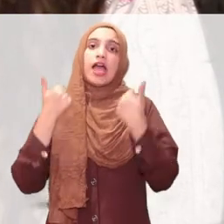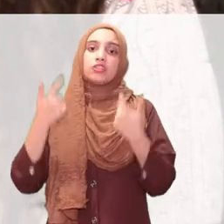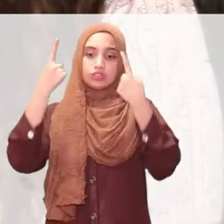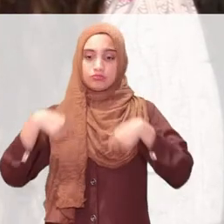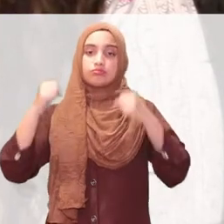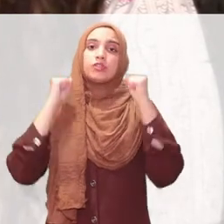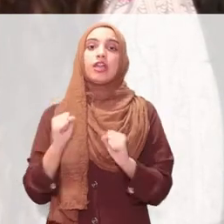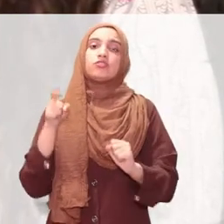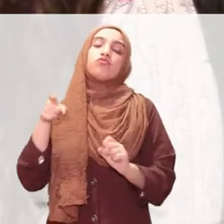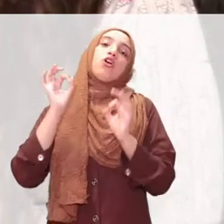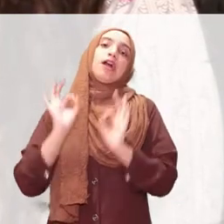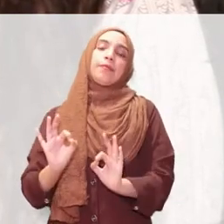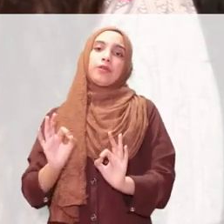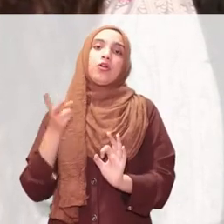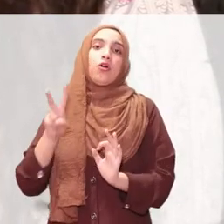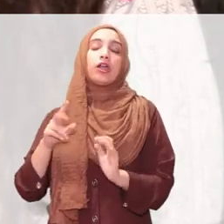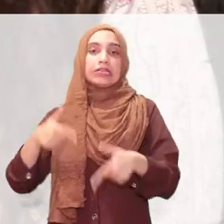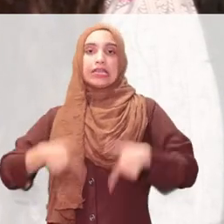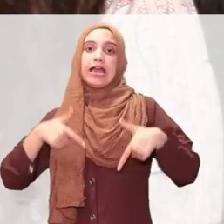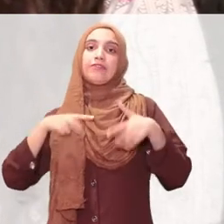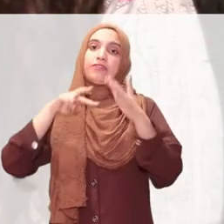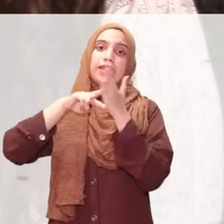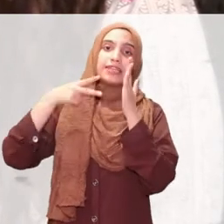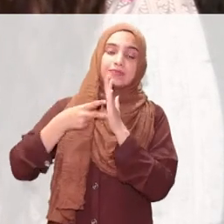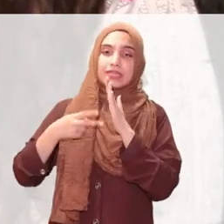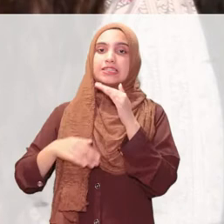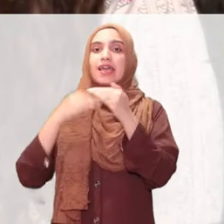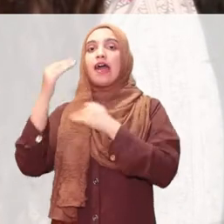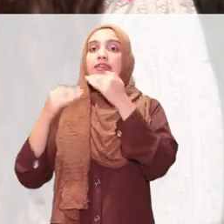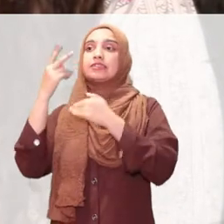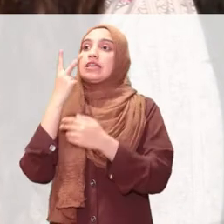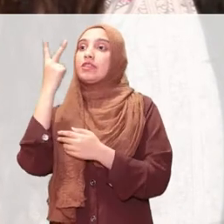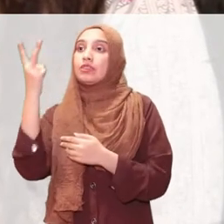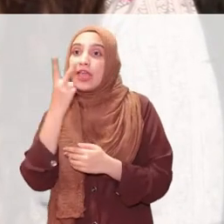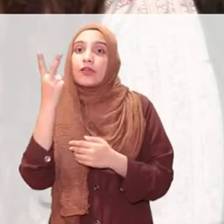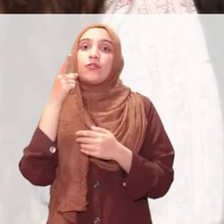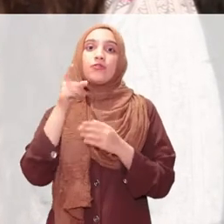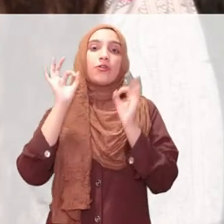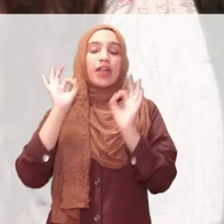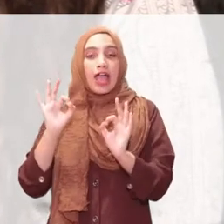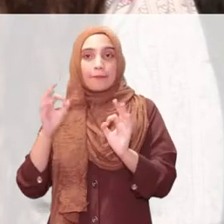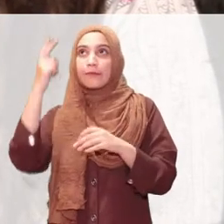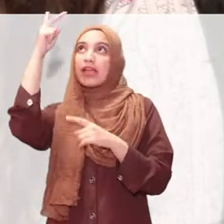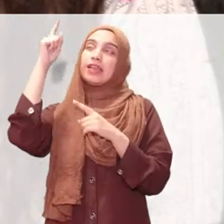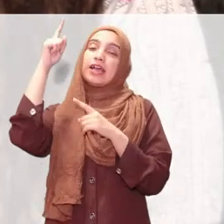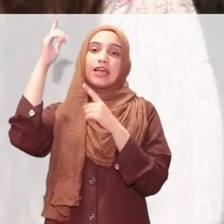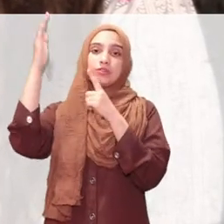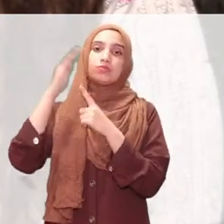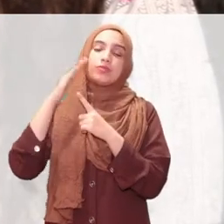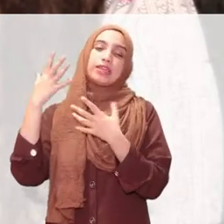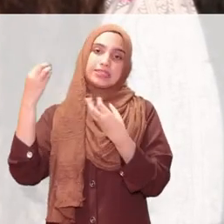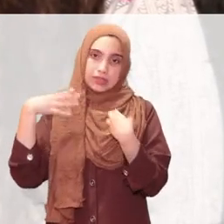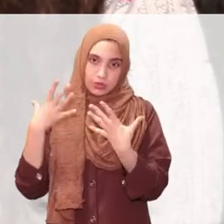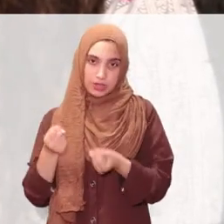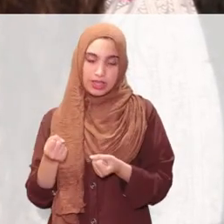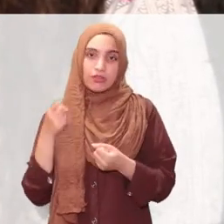वह इन्हें ब्लेसिंग इसे बड़ी कोई नहीं है सिर्फ यह कि आप सुबह उठते हैं और अब बाहर सूरज दे सकते हैं और निवेश में द फ्लावर्स अंतर है